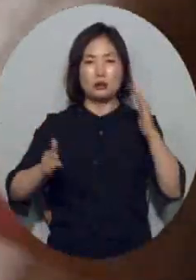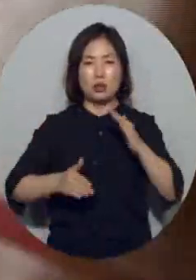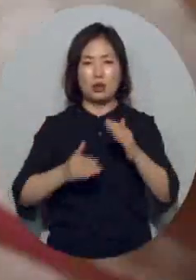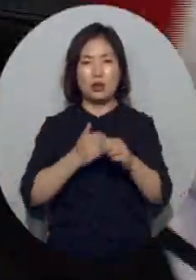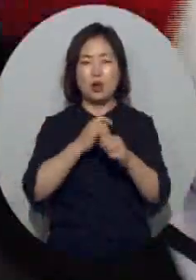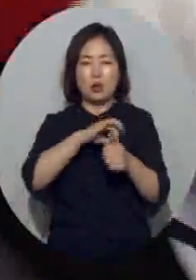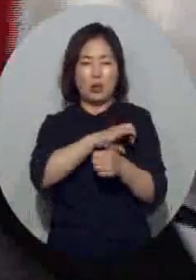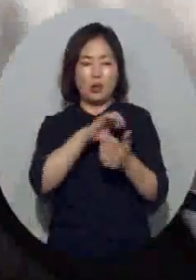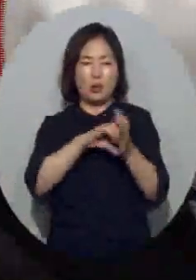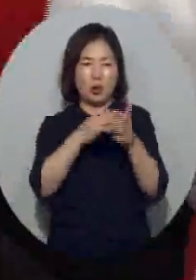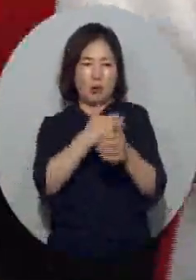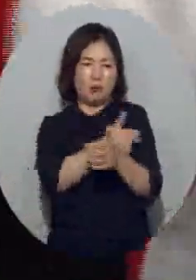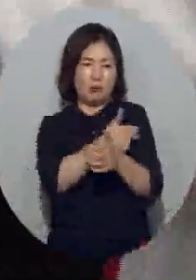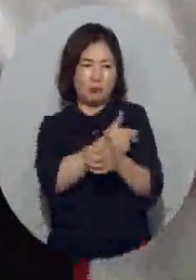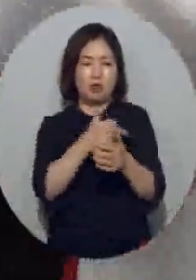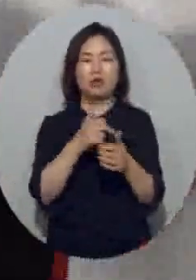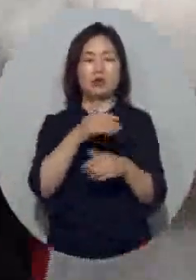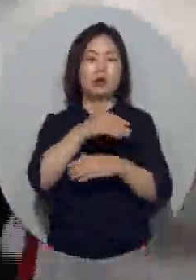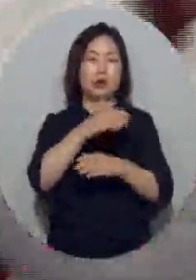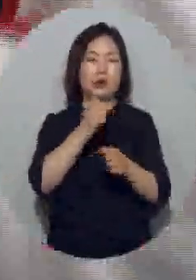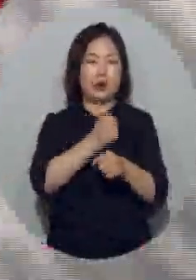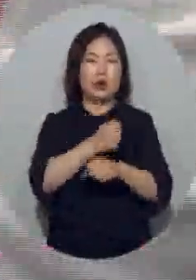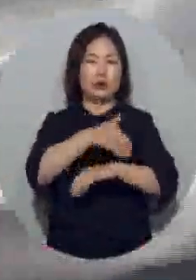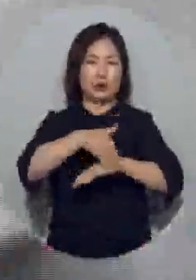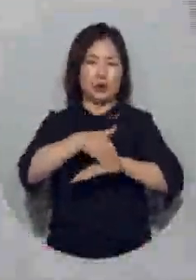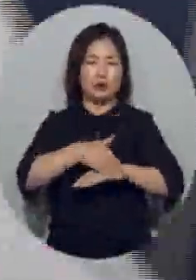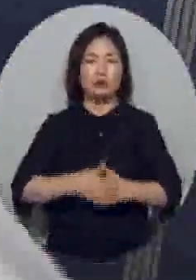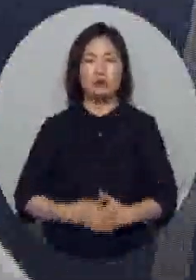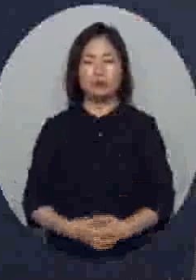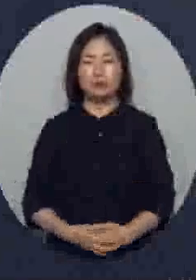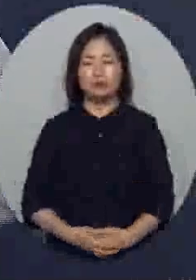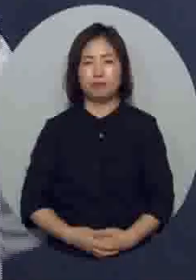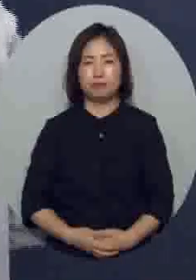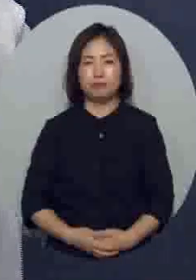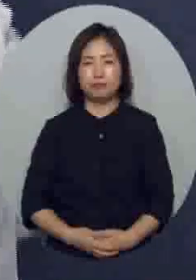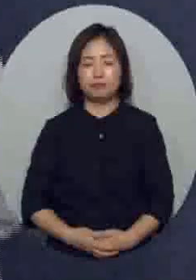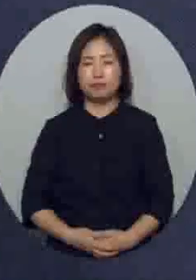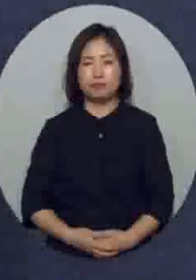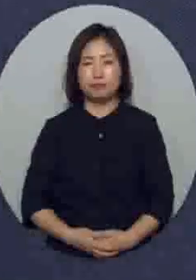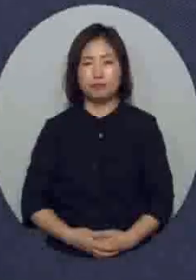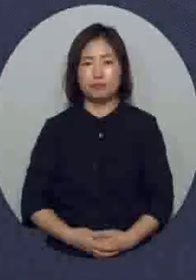유학생의 코로나19 백신 접종을 할 방침입니다. MBC 뉴스 권윤수입니다.